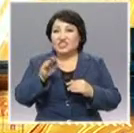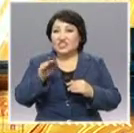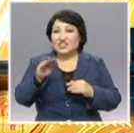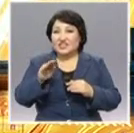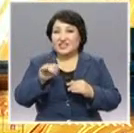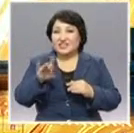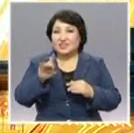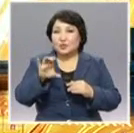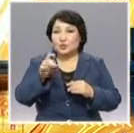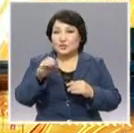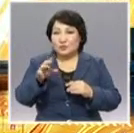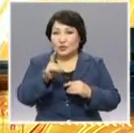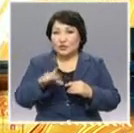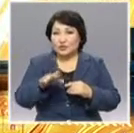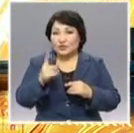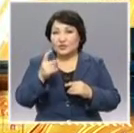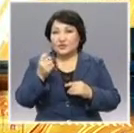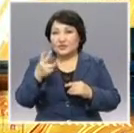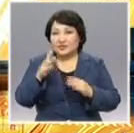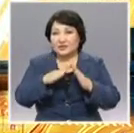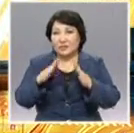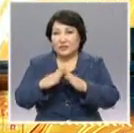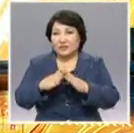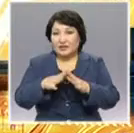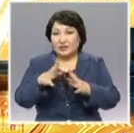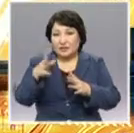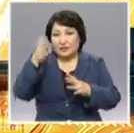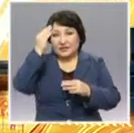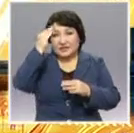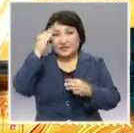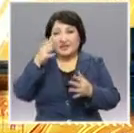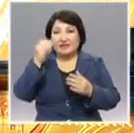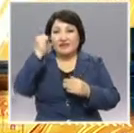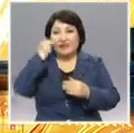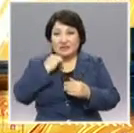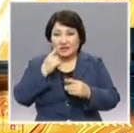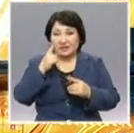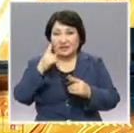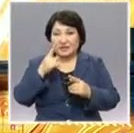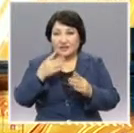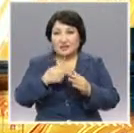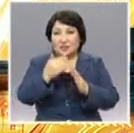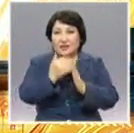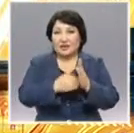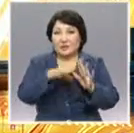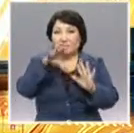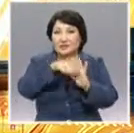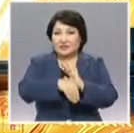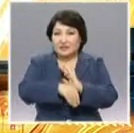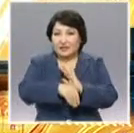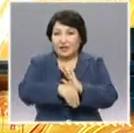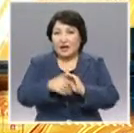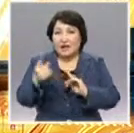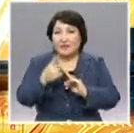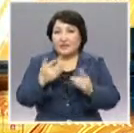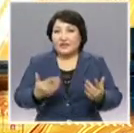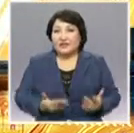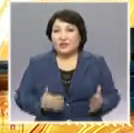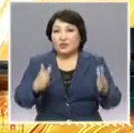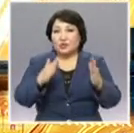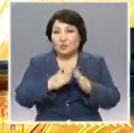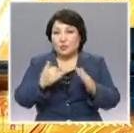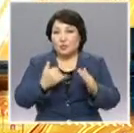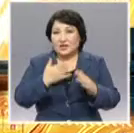112 жилых домов, ветхих, которые признаны ветхими. И мы эту программу ее внесли. В этом году по первый жилой дом у нас